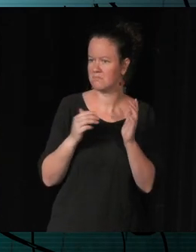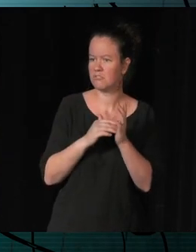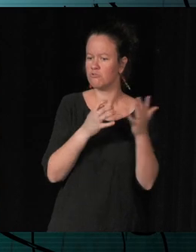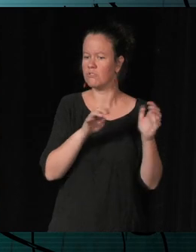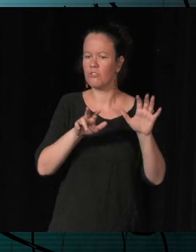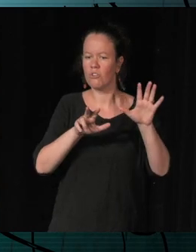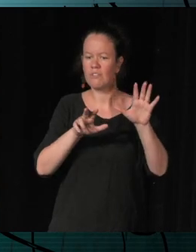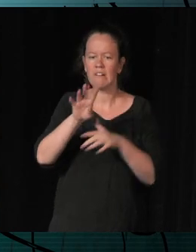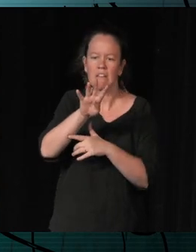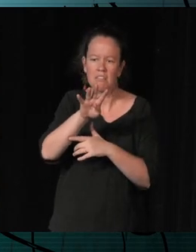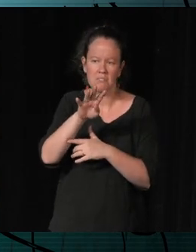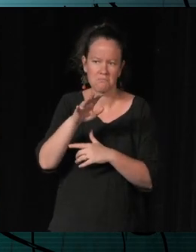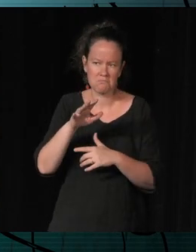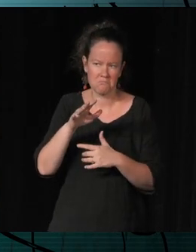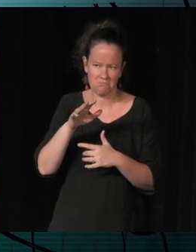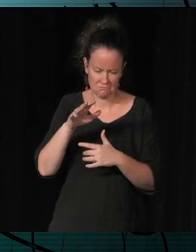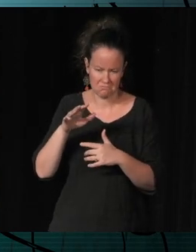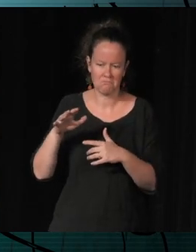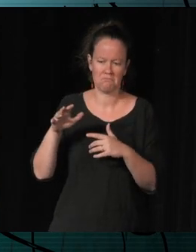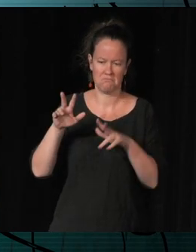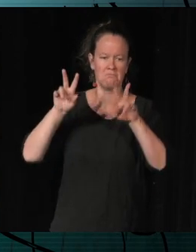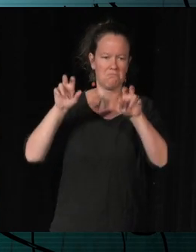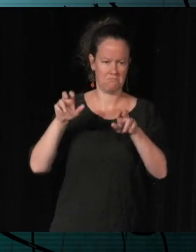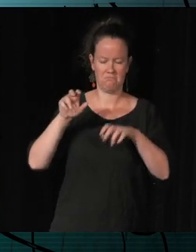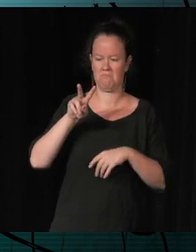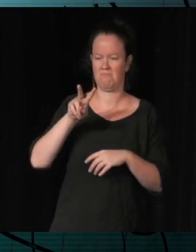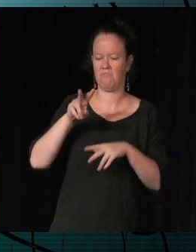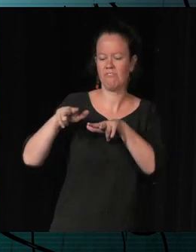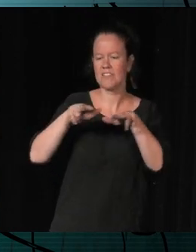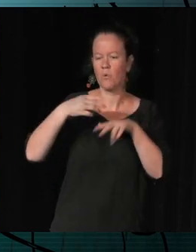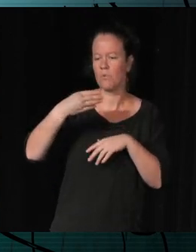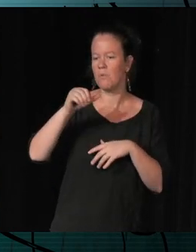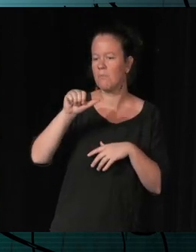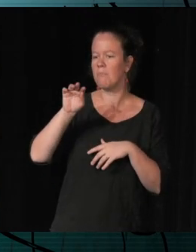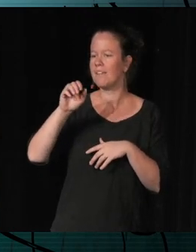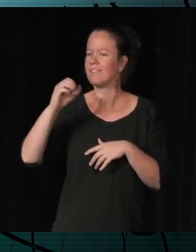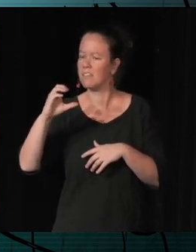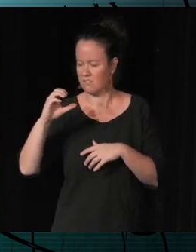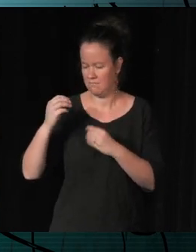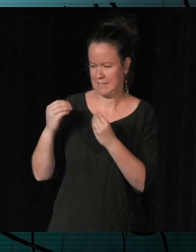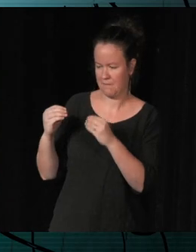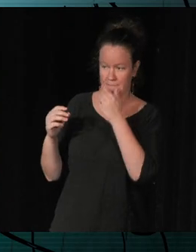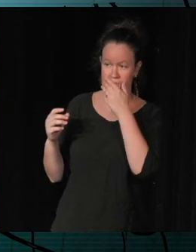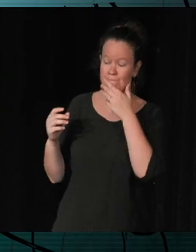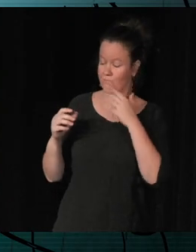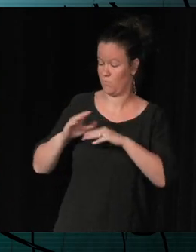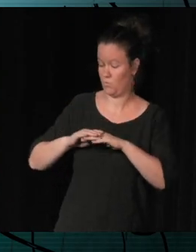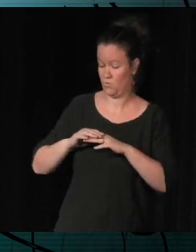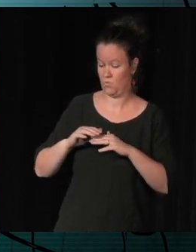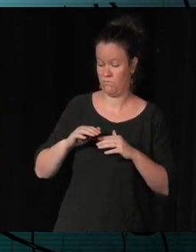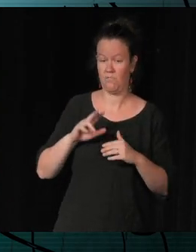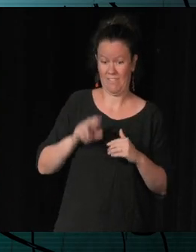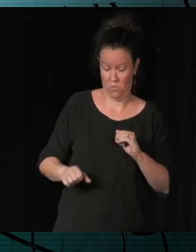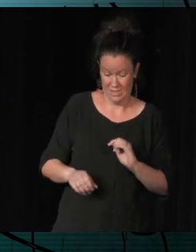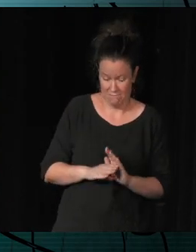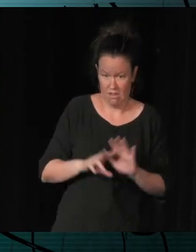ou un truc comme ça je crois vidéomatique et en fait mon père il voyez que la en fait tout a commencé j'ai eu en 1980 mon